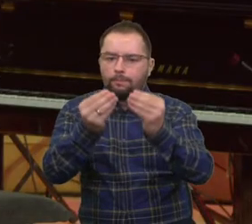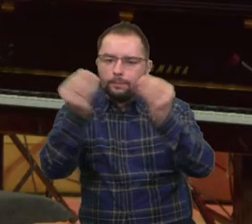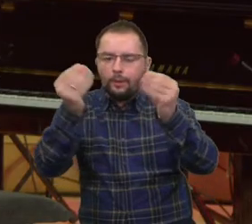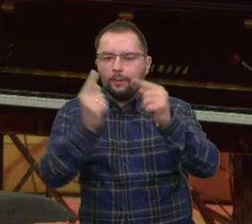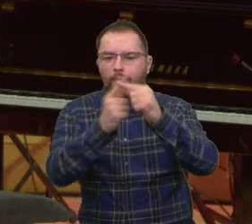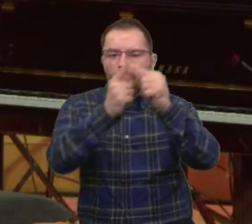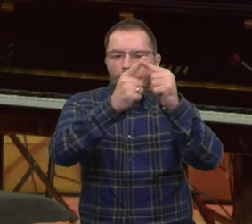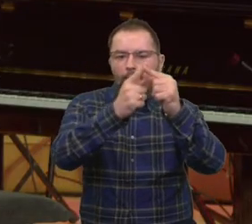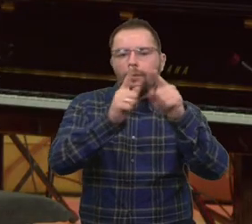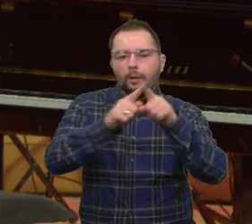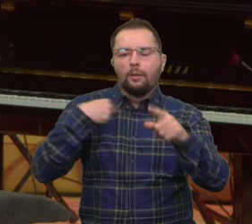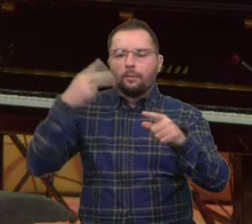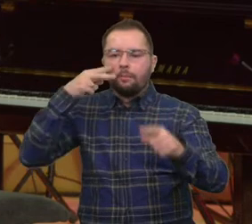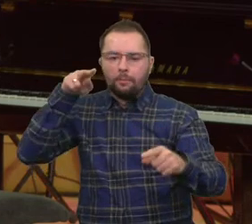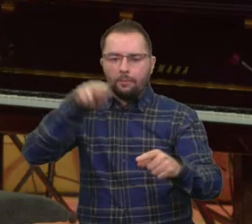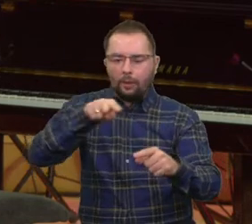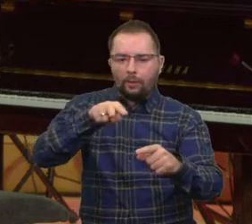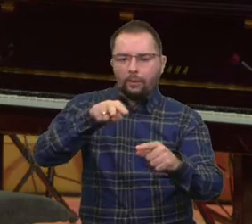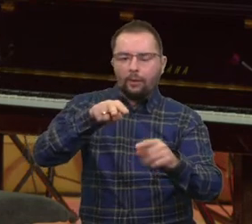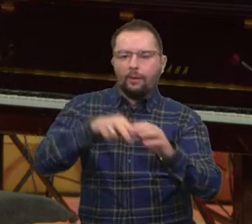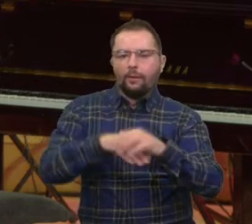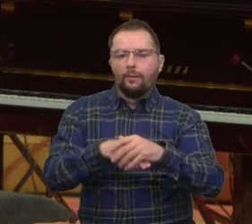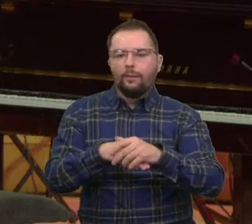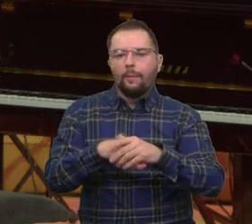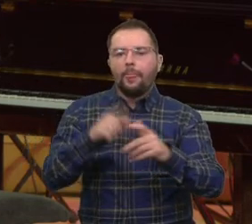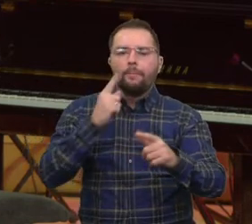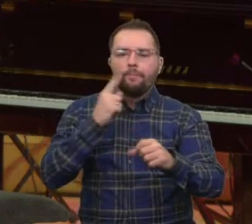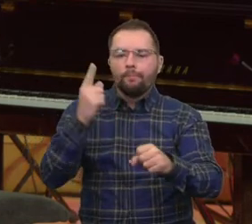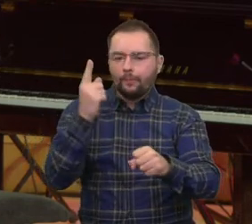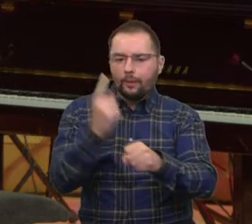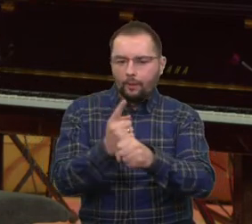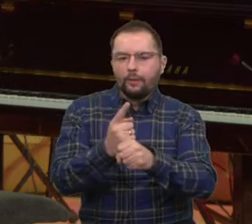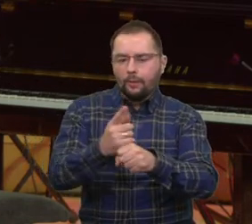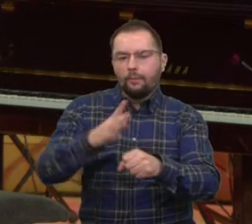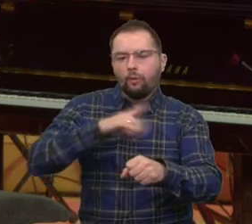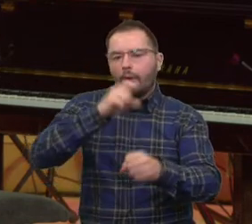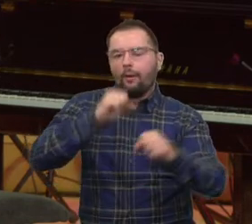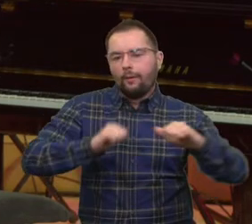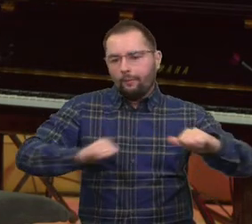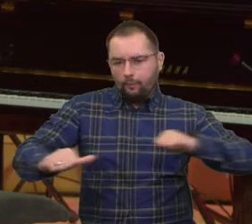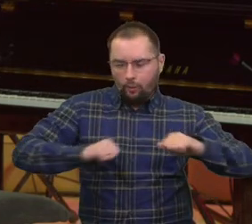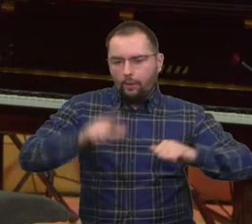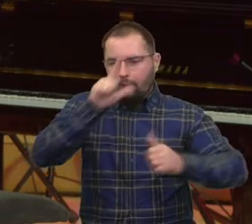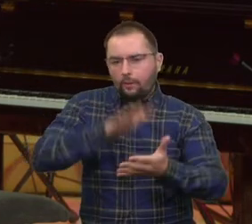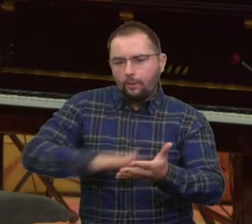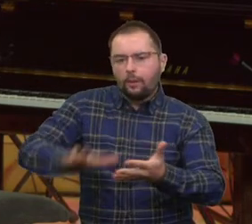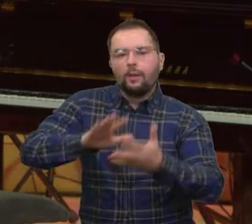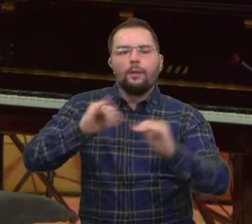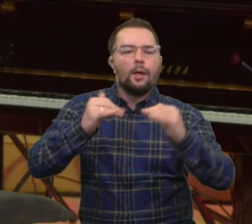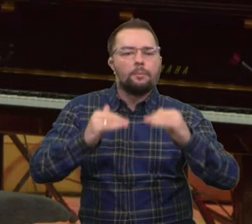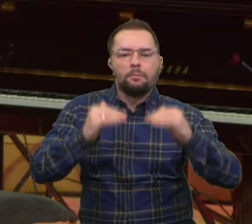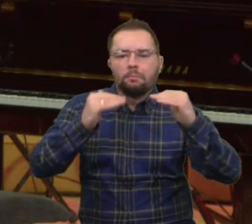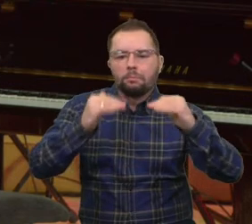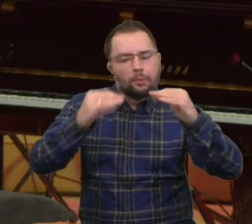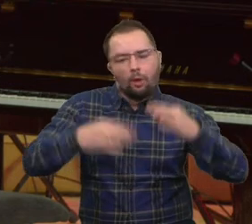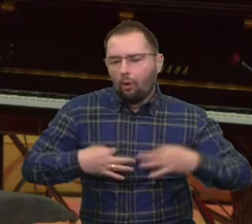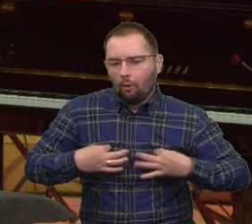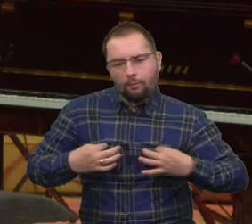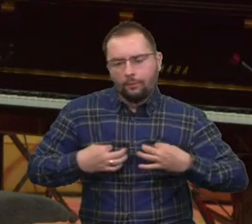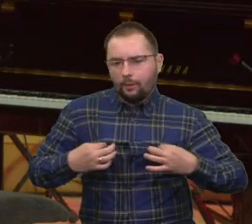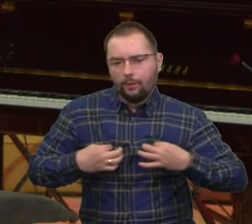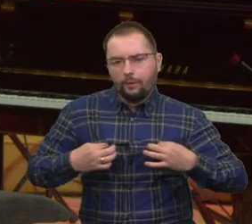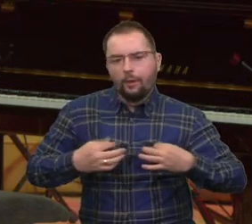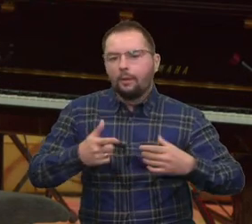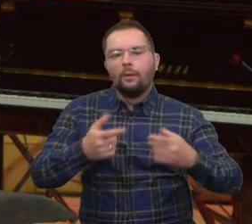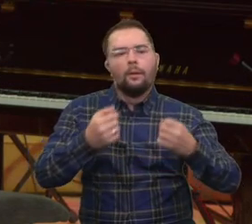W takim spojrzeniu na decyzje, które władza publiczna, obojętnie na jakim poziomie,